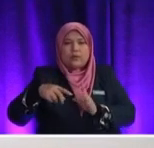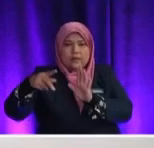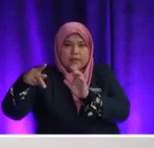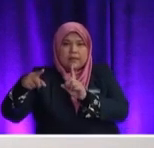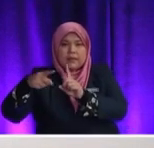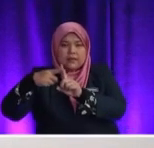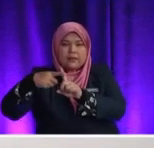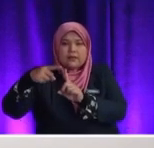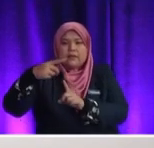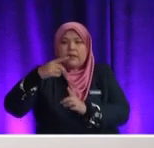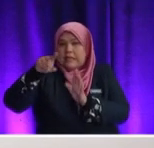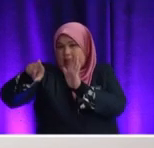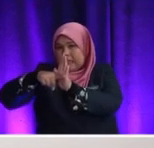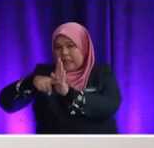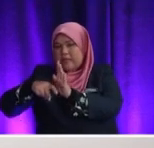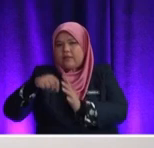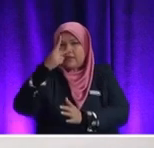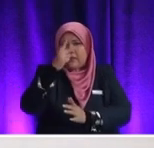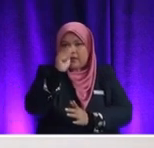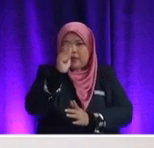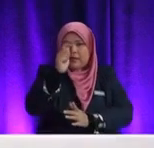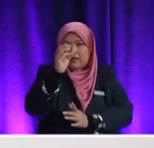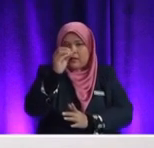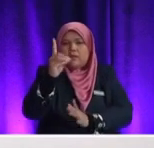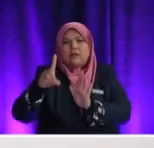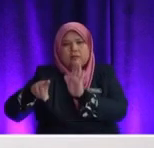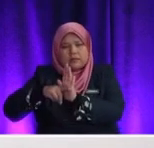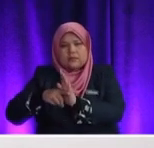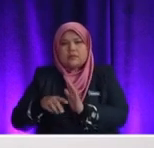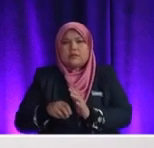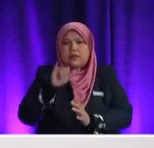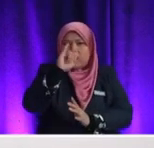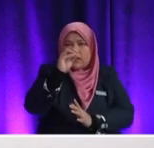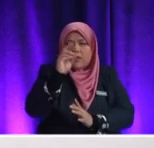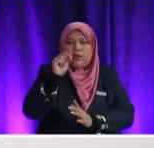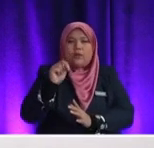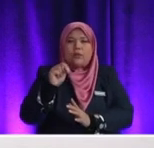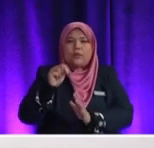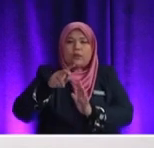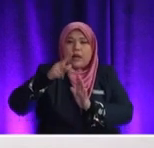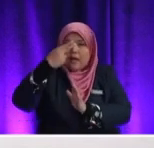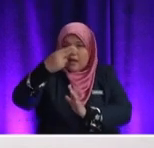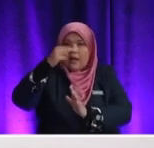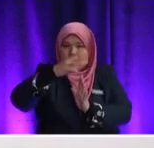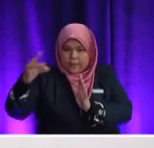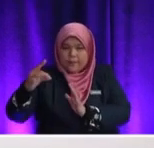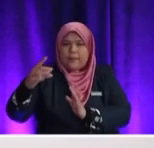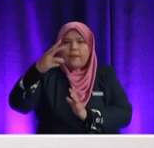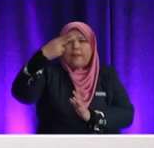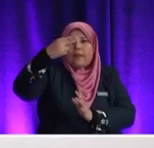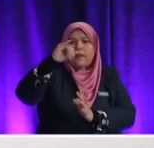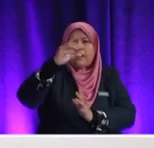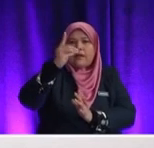katot Hadi Mana Ami Ayo yang dipilih adalah ion hidrogen aja